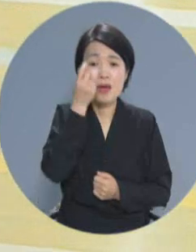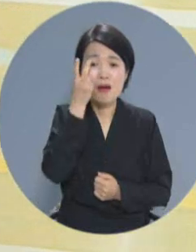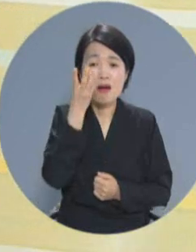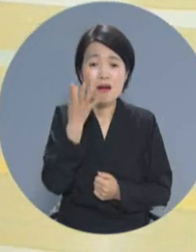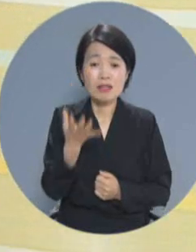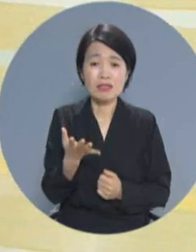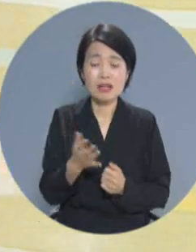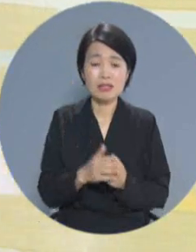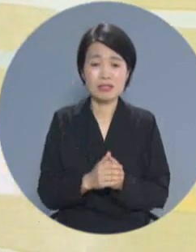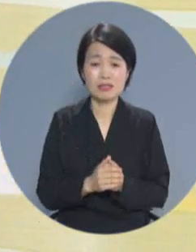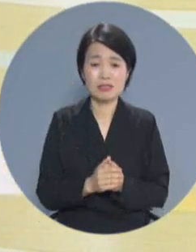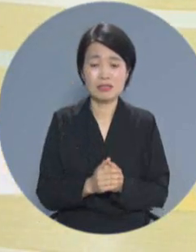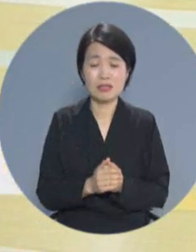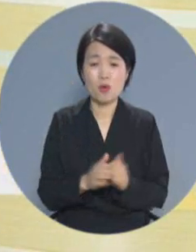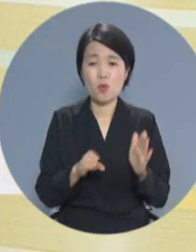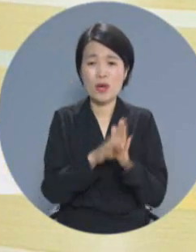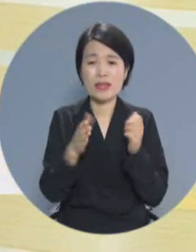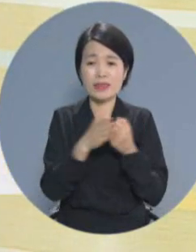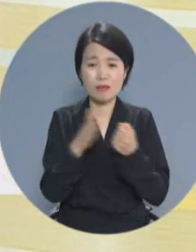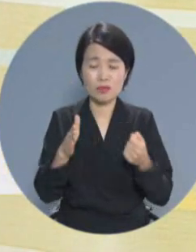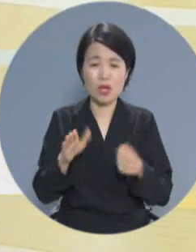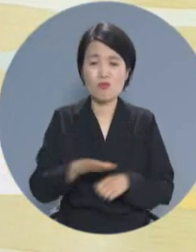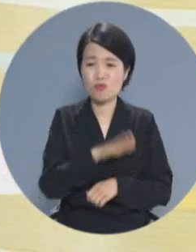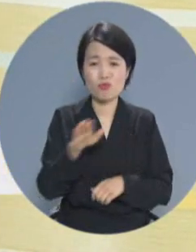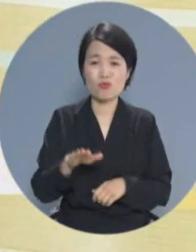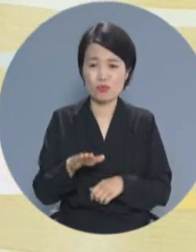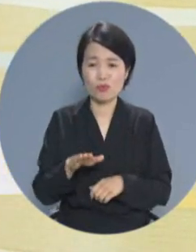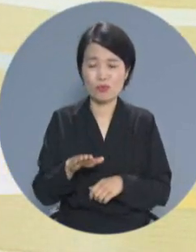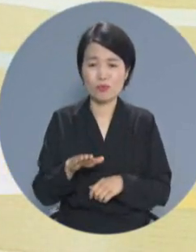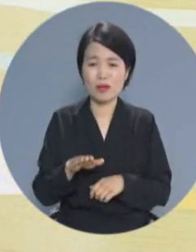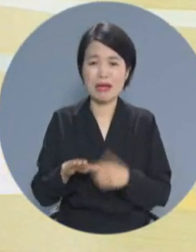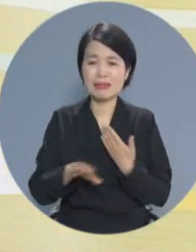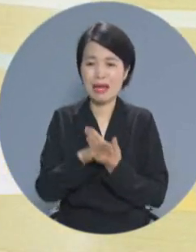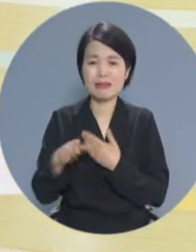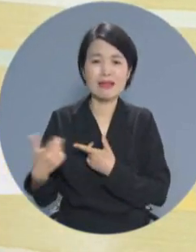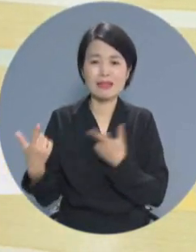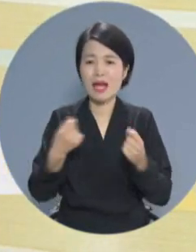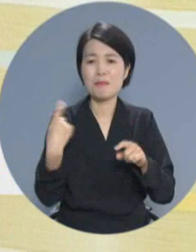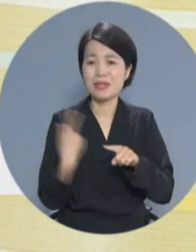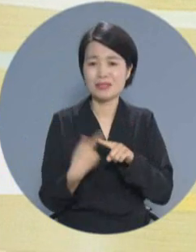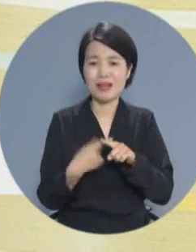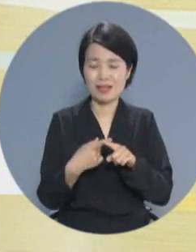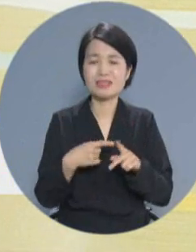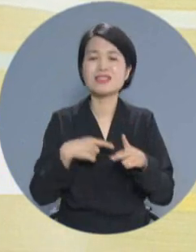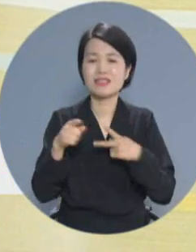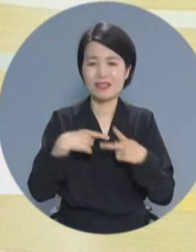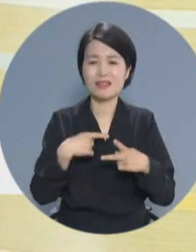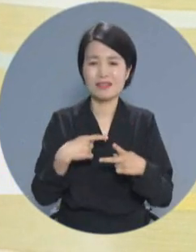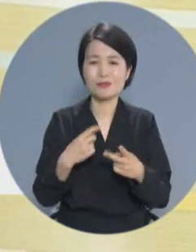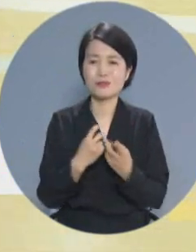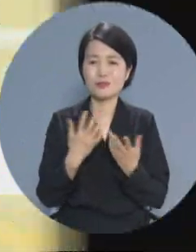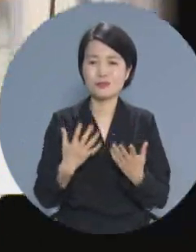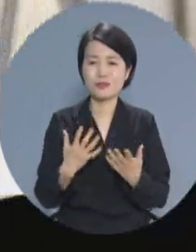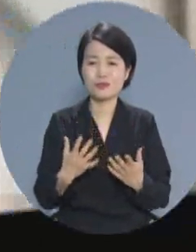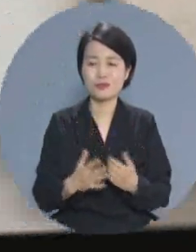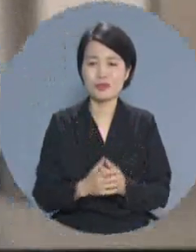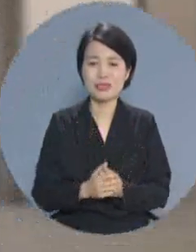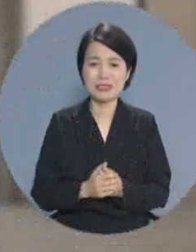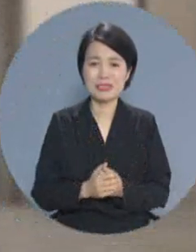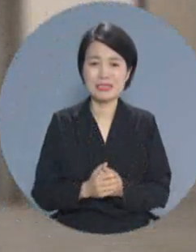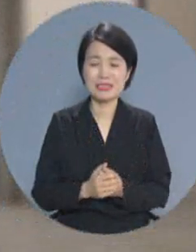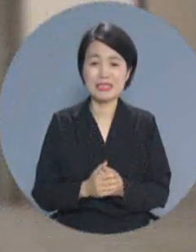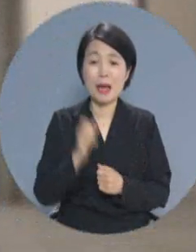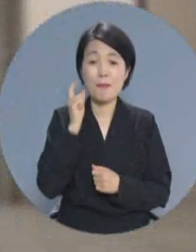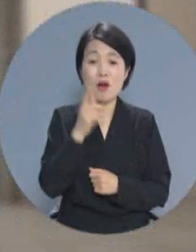몇 달 됐죠. 코로나 때문에 뭐 우리뿐만 아니라 다 그랬으니까 이해는 하는데.